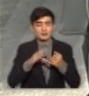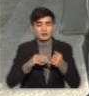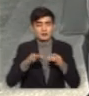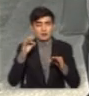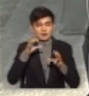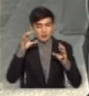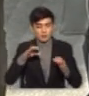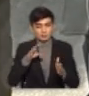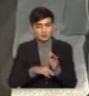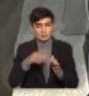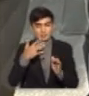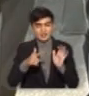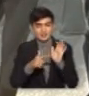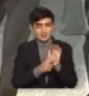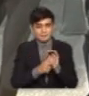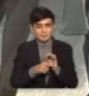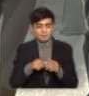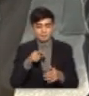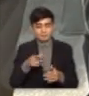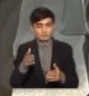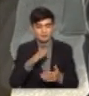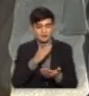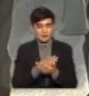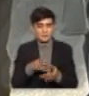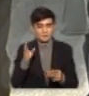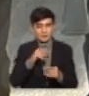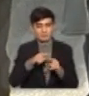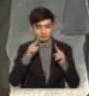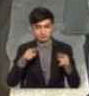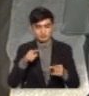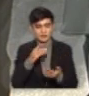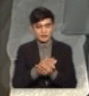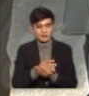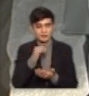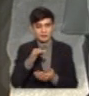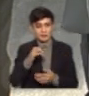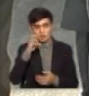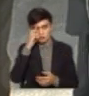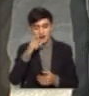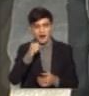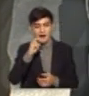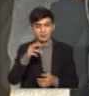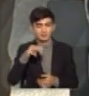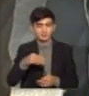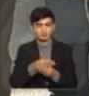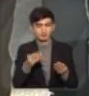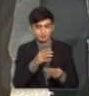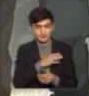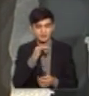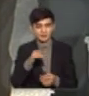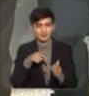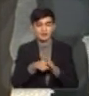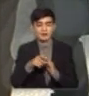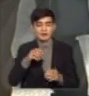телімдерінің саны 57. Олардың барлығына да мынадай қаулы шығып, мемлекеттік акті берілген. Ал қаулыларда сол уақытта